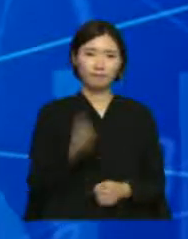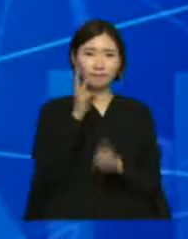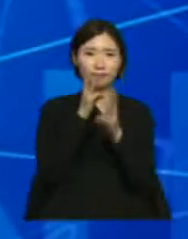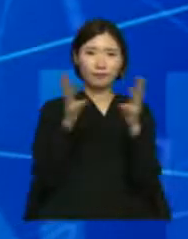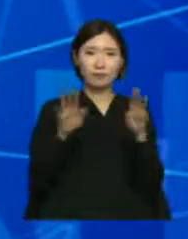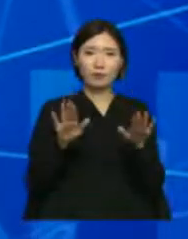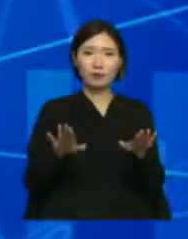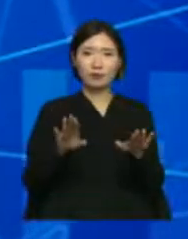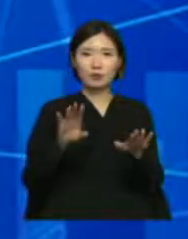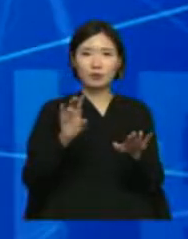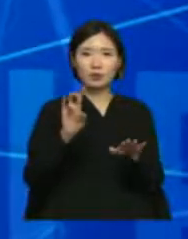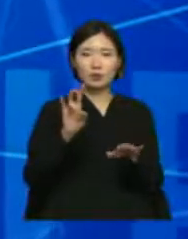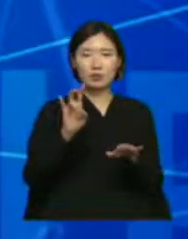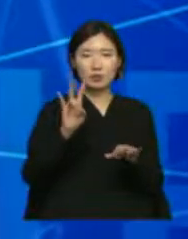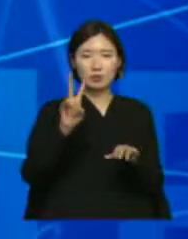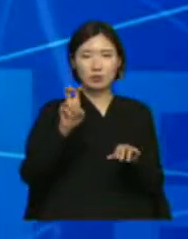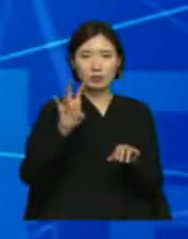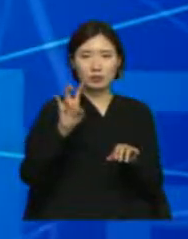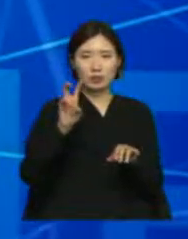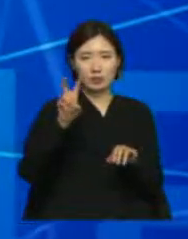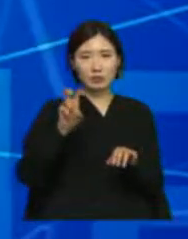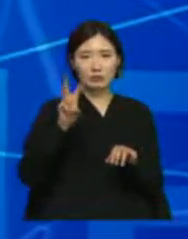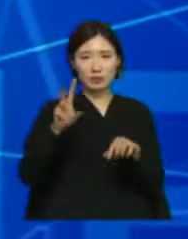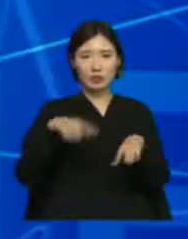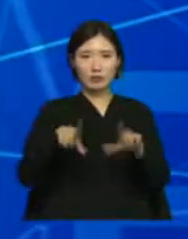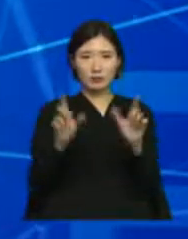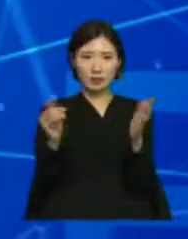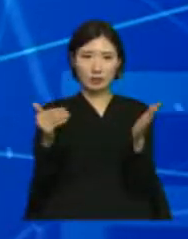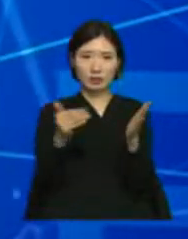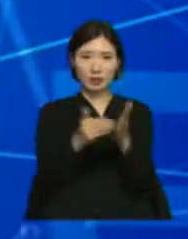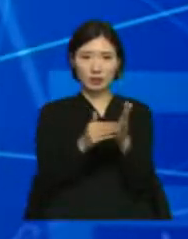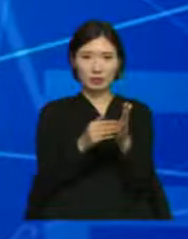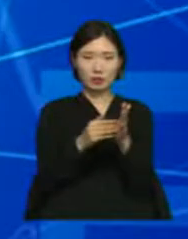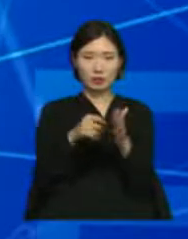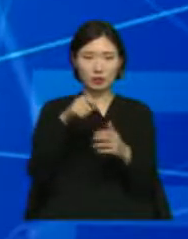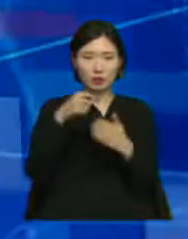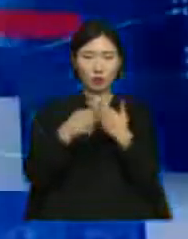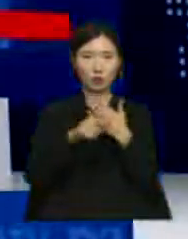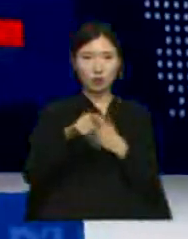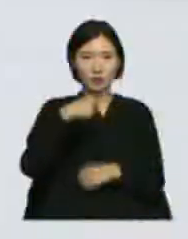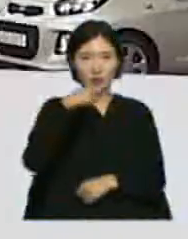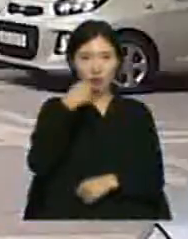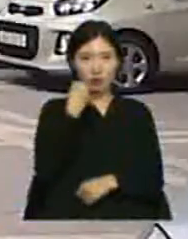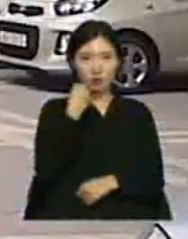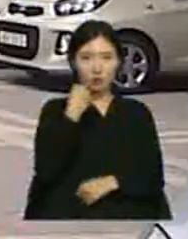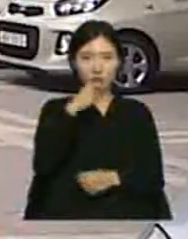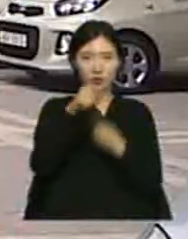서초구가 오는 23일까지 제1기 외식업 경영 아카데미 교육생을 모집합니다.